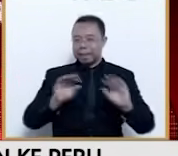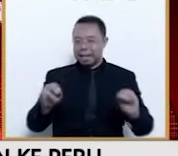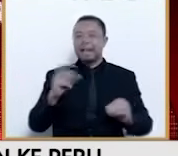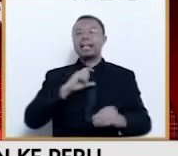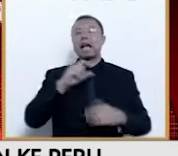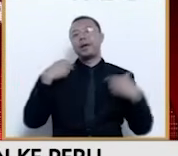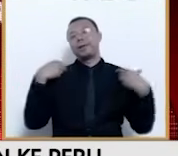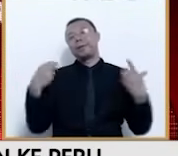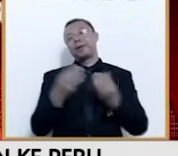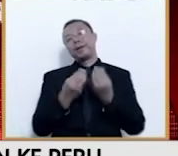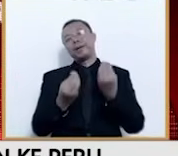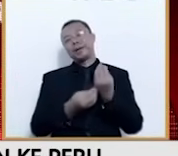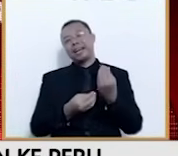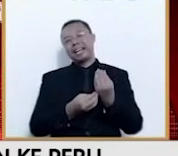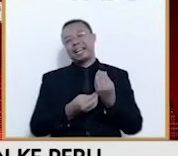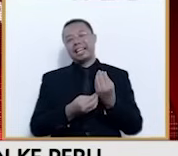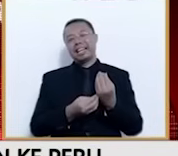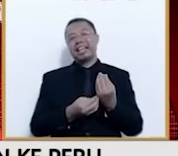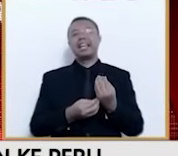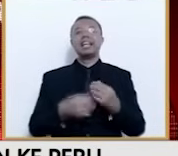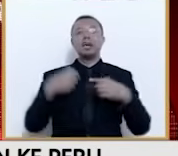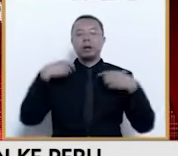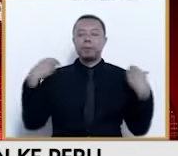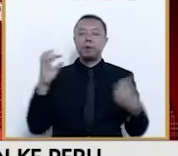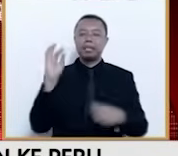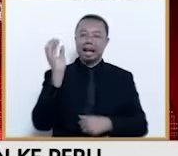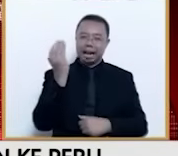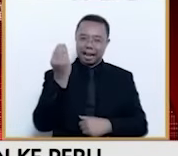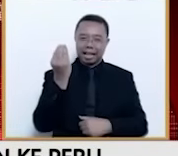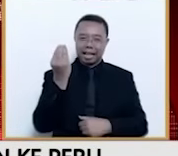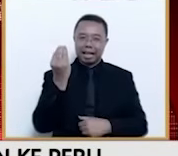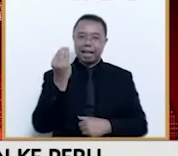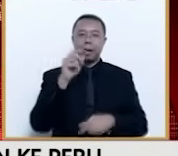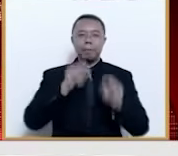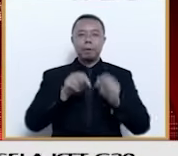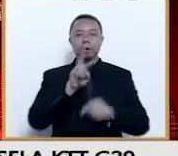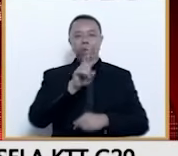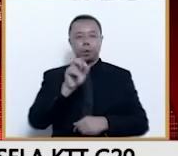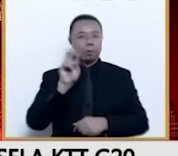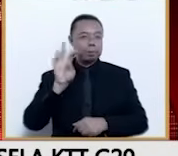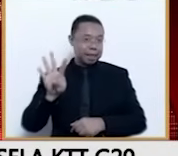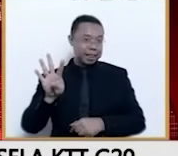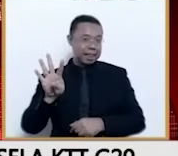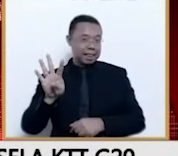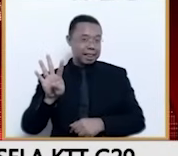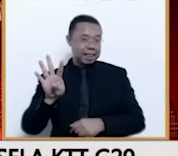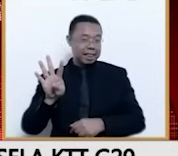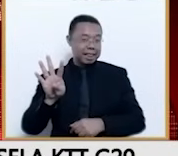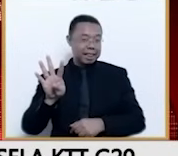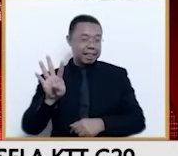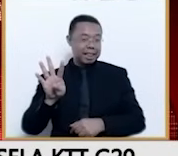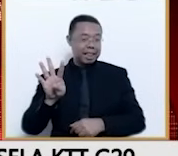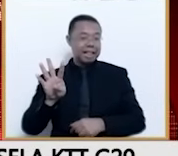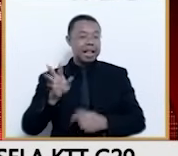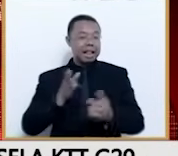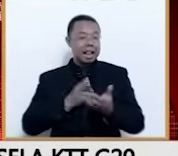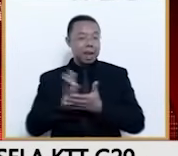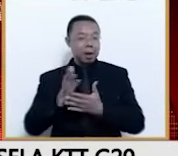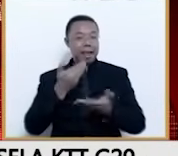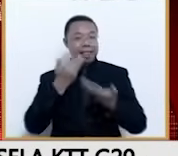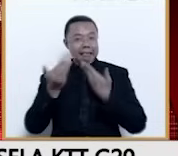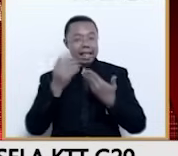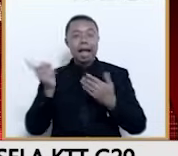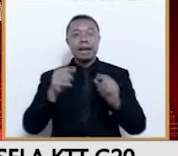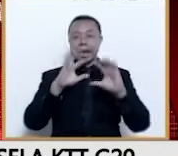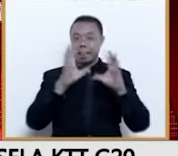para calon gubernur dan juga calon wakil gubernur DKI Jakarta pemilihan tahun 2024 dan melalui